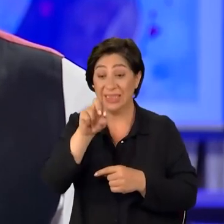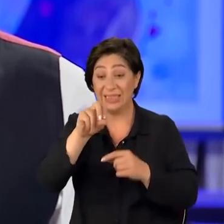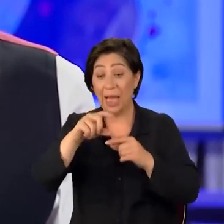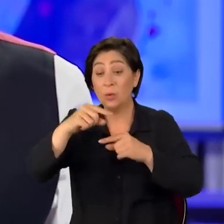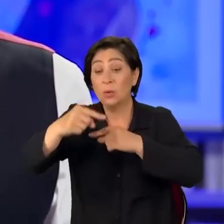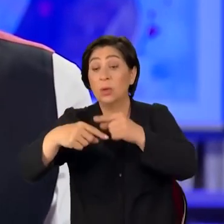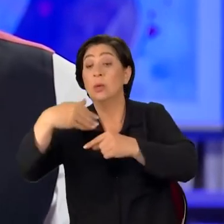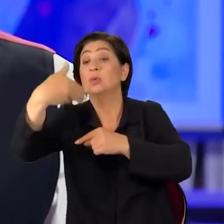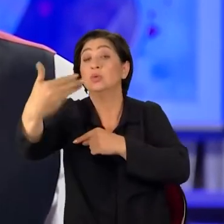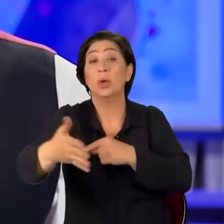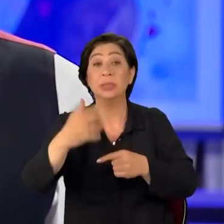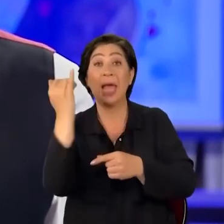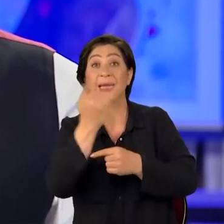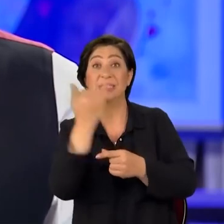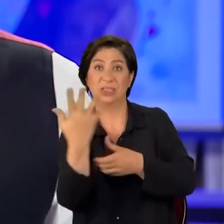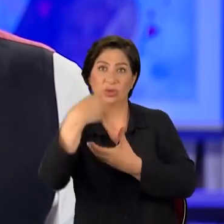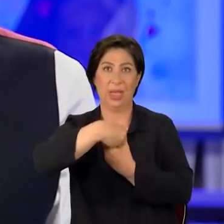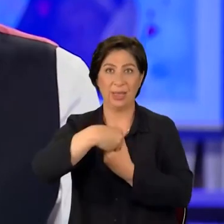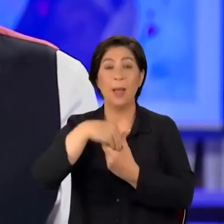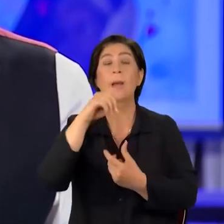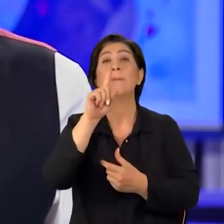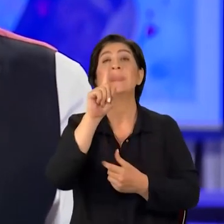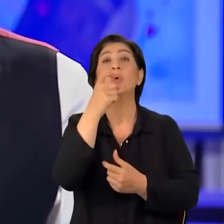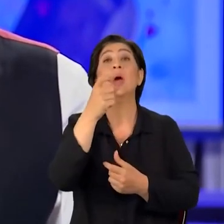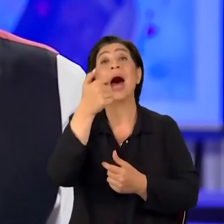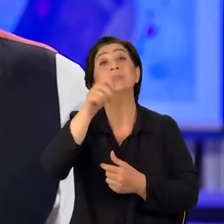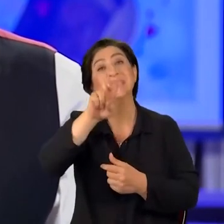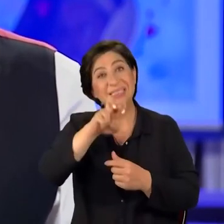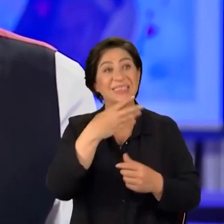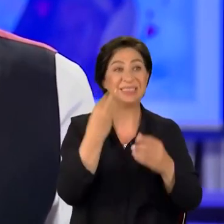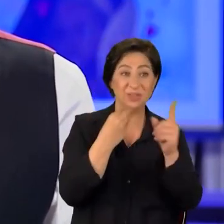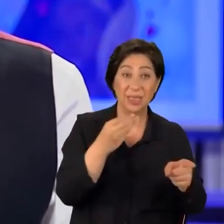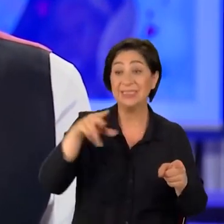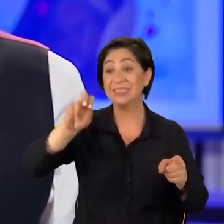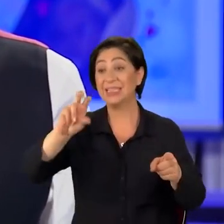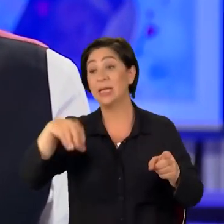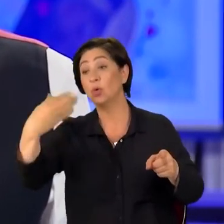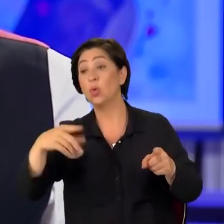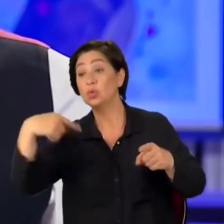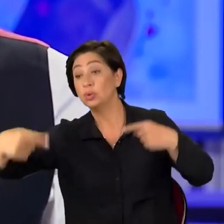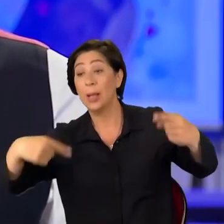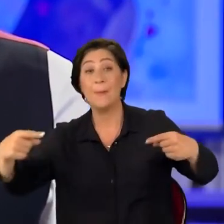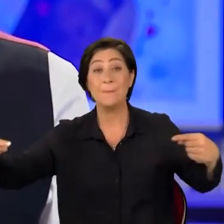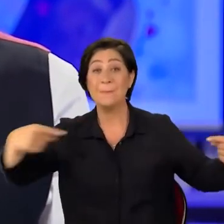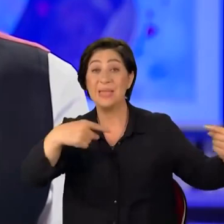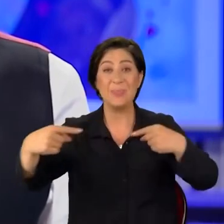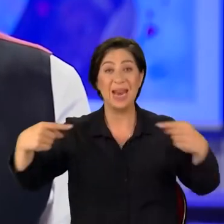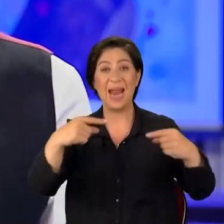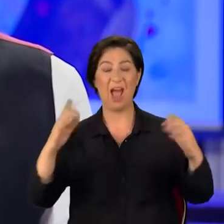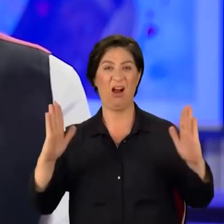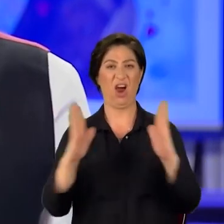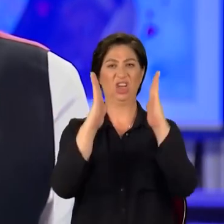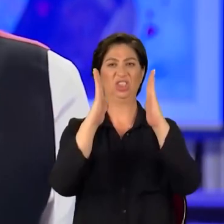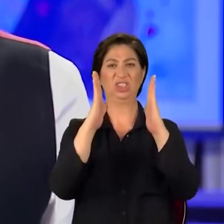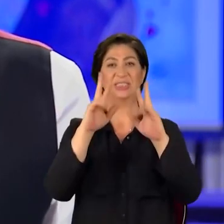kuşağın eleştirisini de içermekte. 68 gençliği ve 80 sonrası kuşakları birbirine karşıt